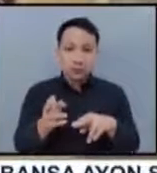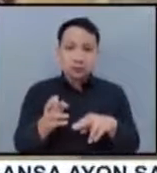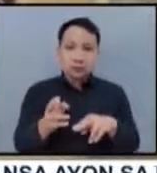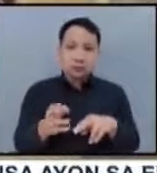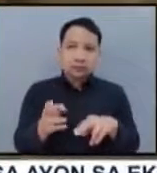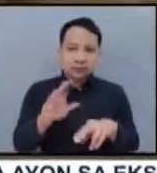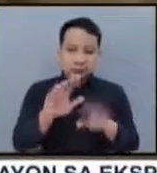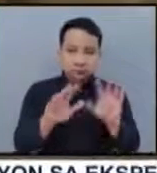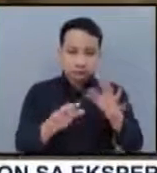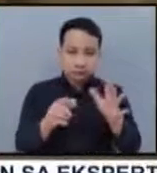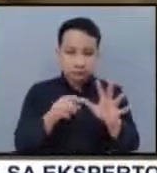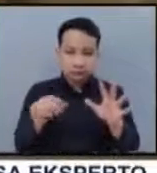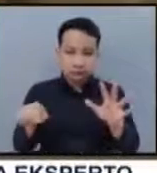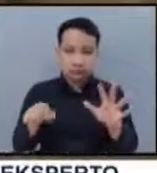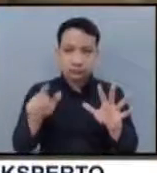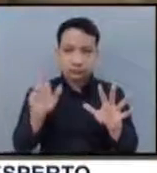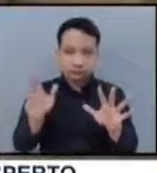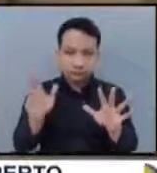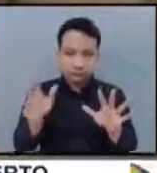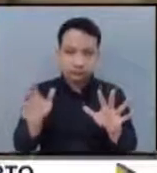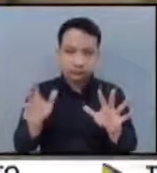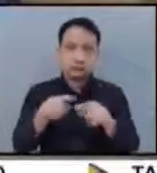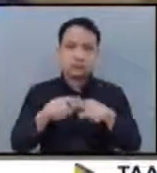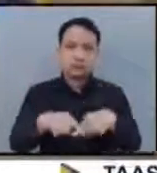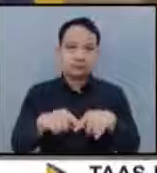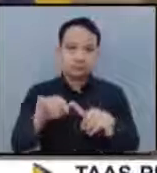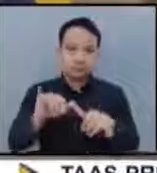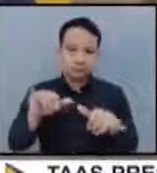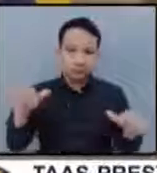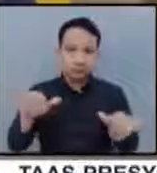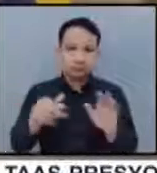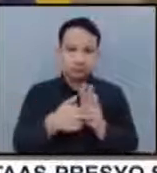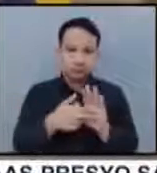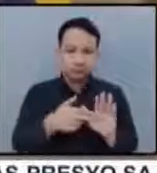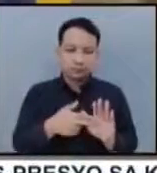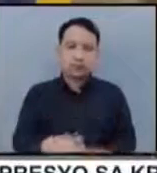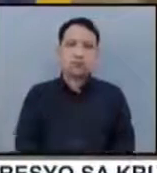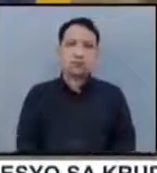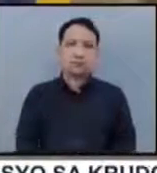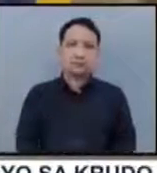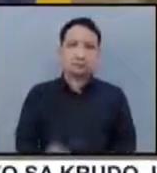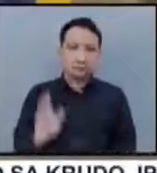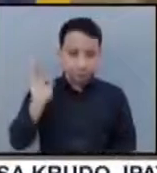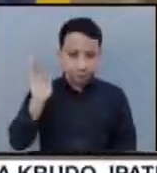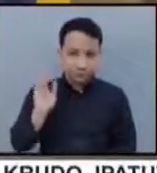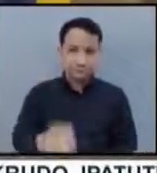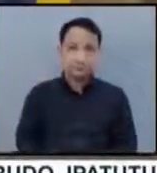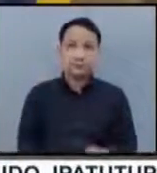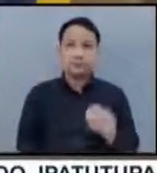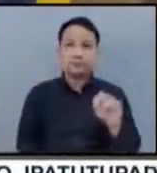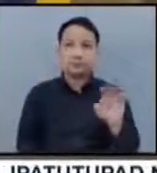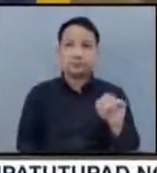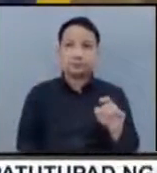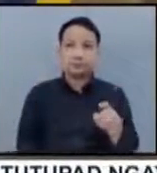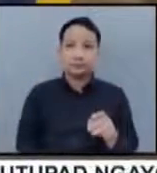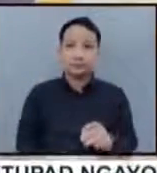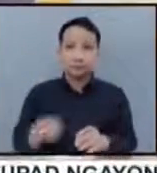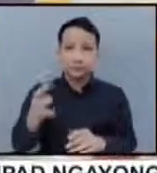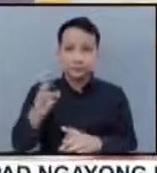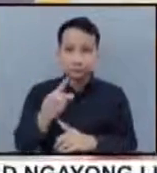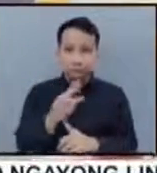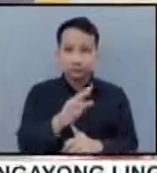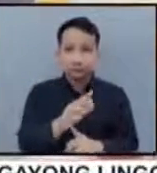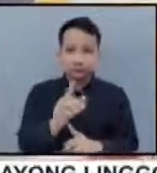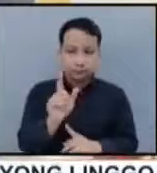ang presyo ng kandila, depende sa laki at brand. Halimbawa, ang 4 na perasong maliit na kandila na dating 20